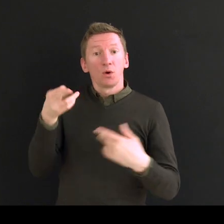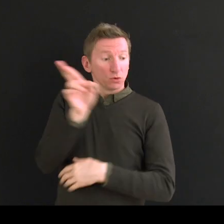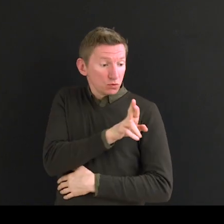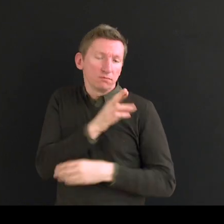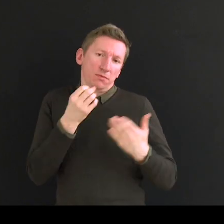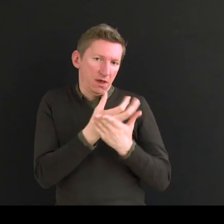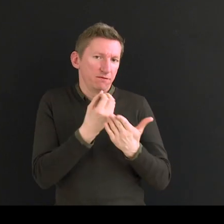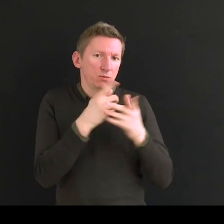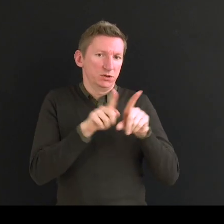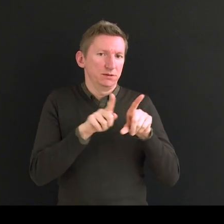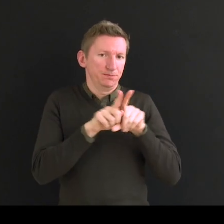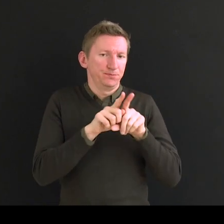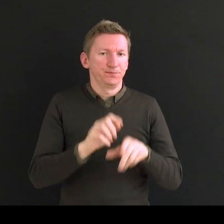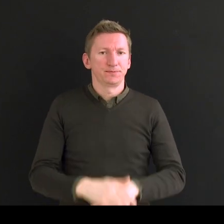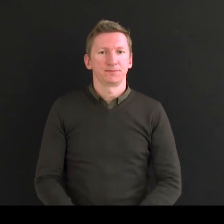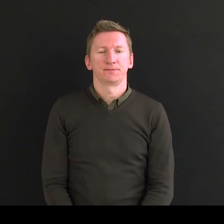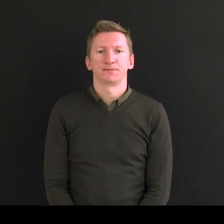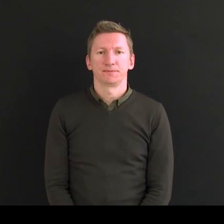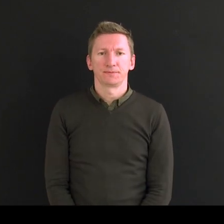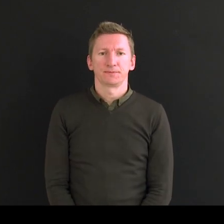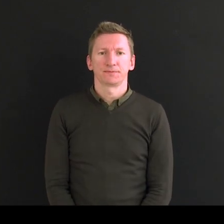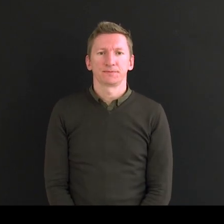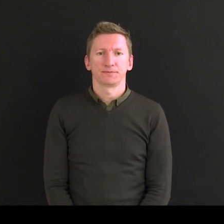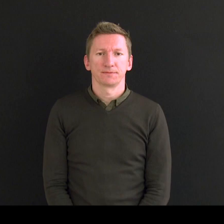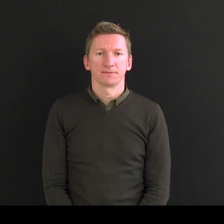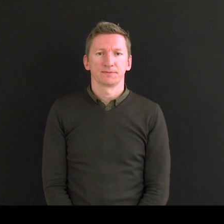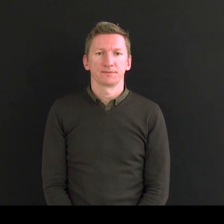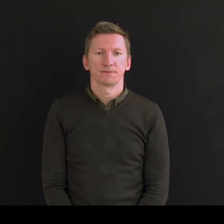Informez-la aussi de votre retour.